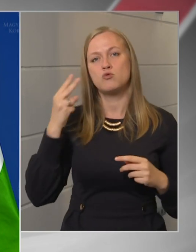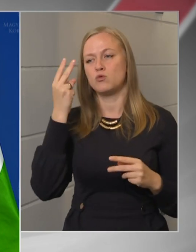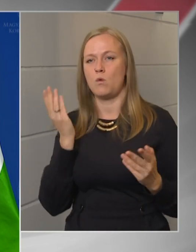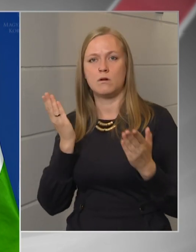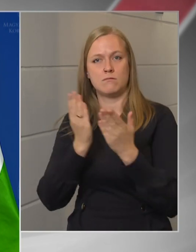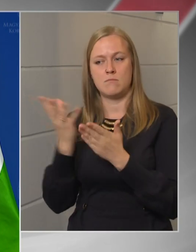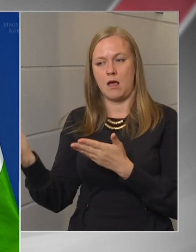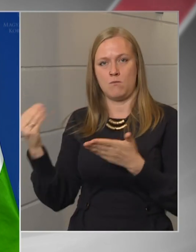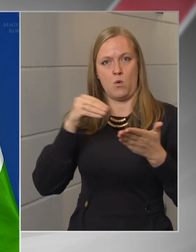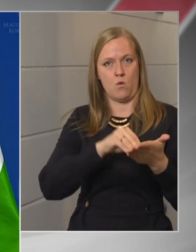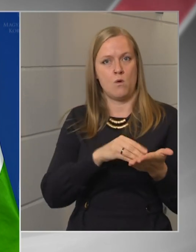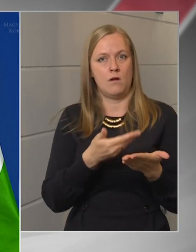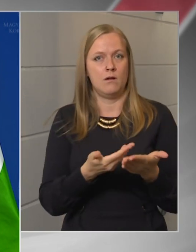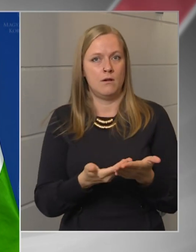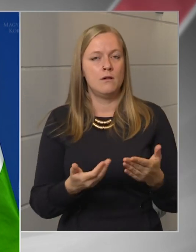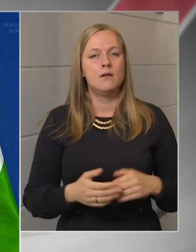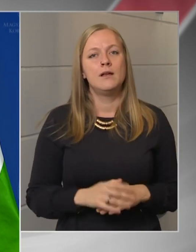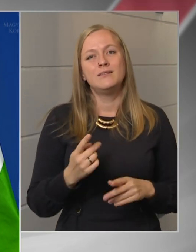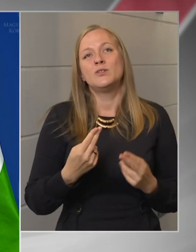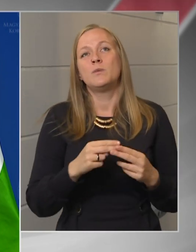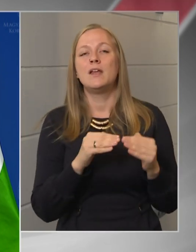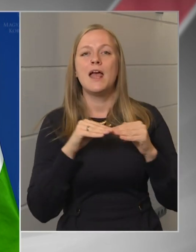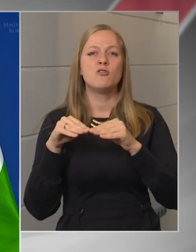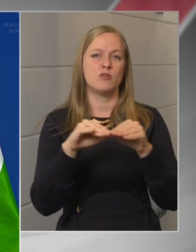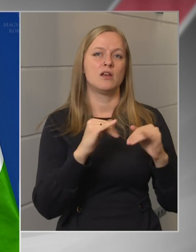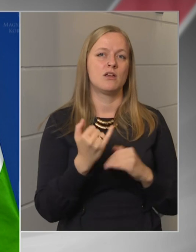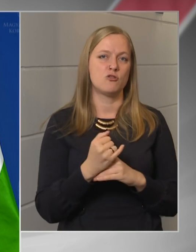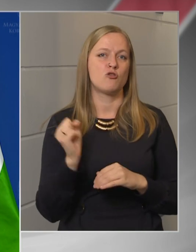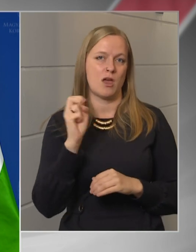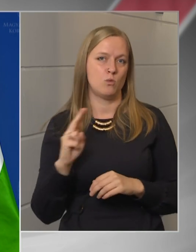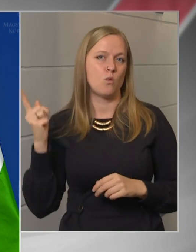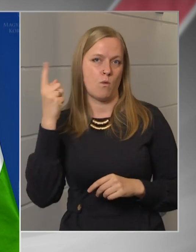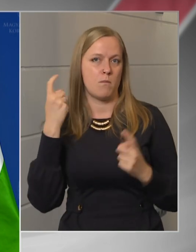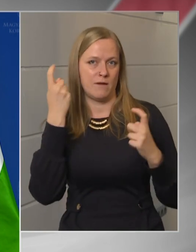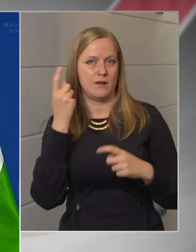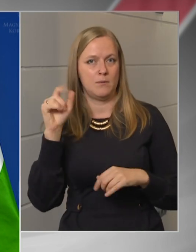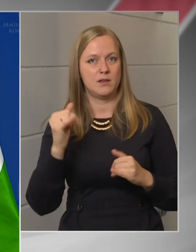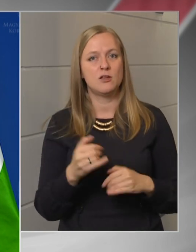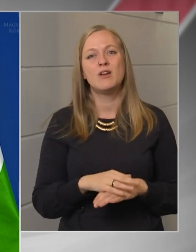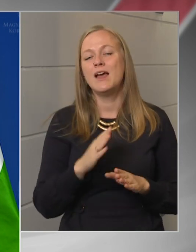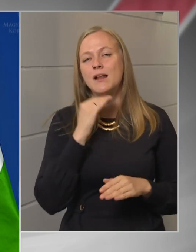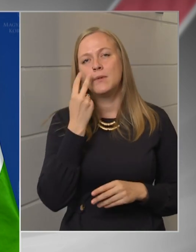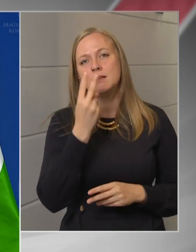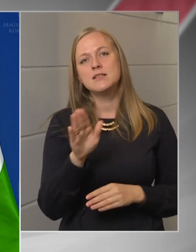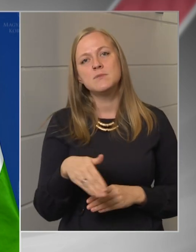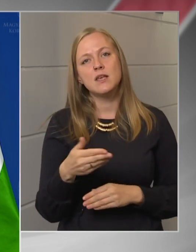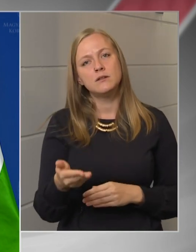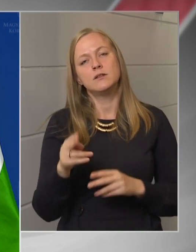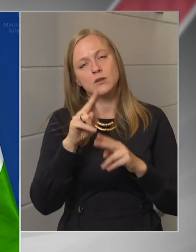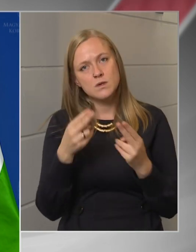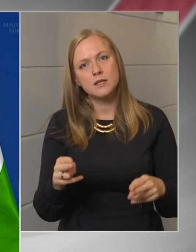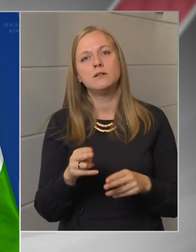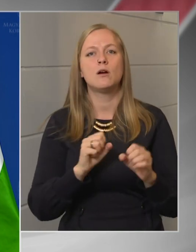átvételéből következik, ezért még többnyire egységes az európai megítélése. De elég a nemzetközi gyakorlatot megnézni. A Németországon,